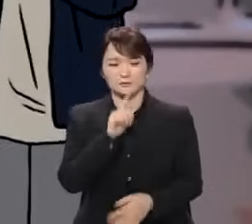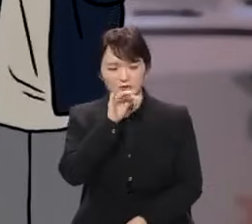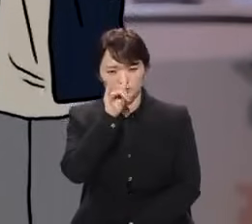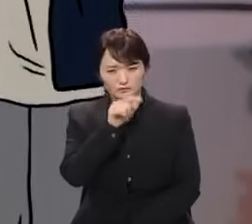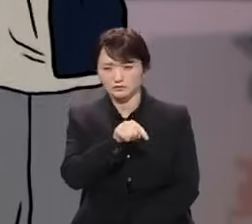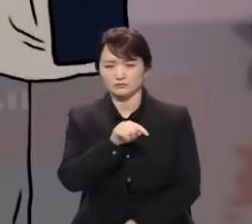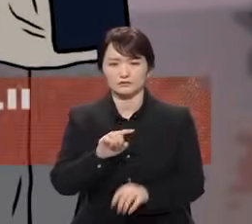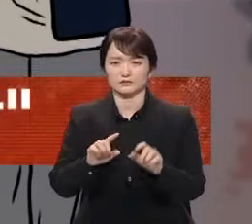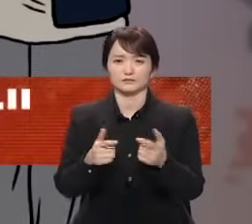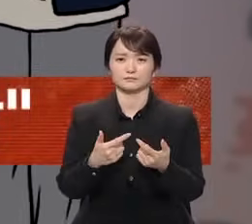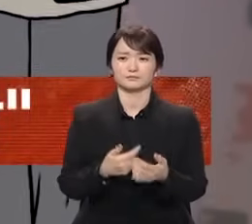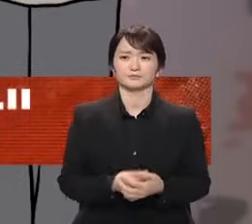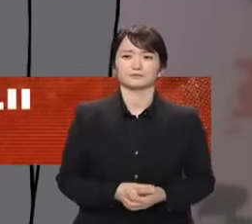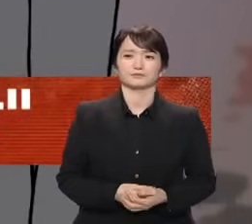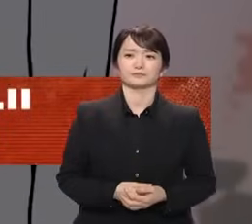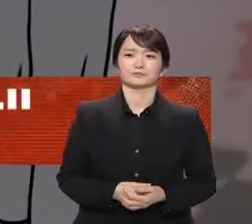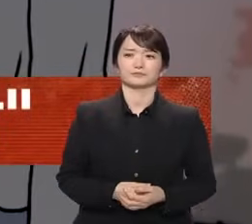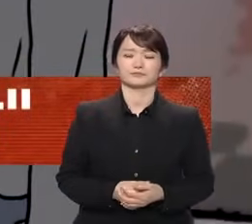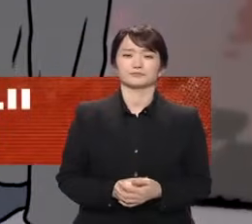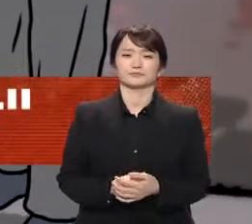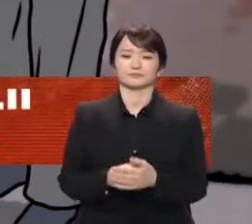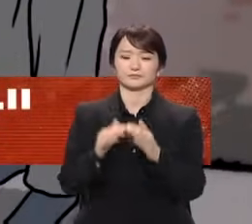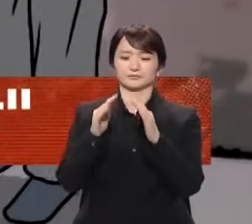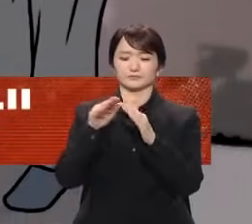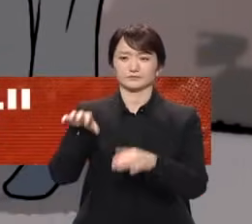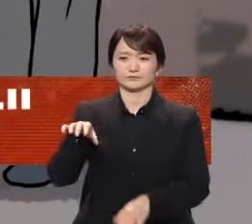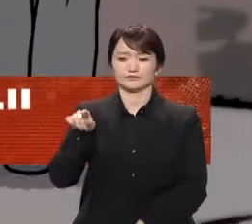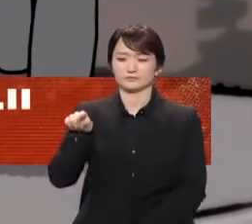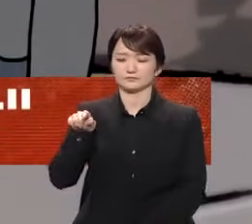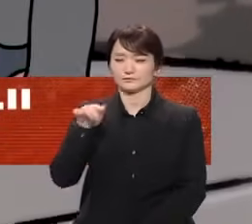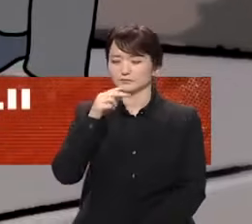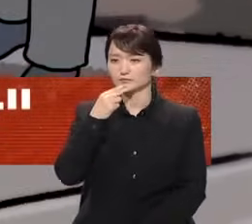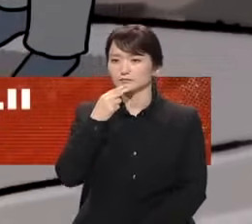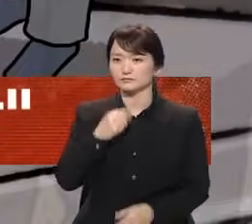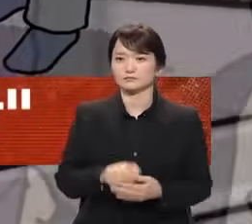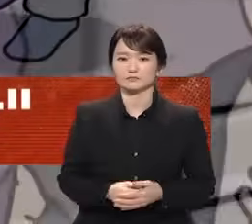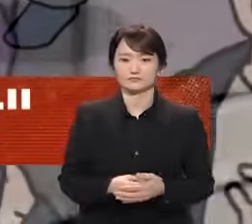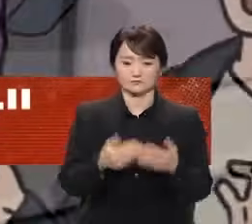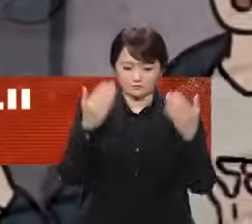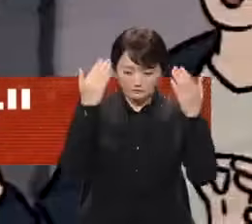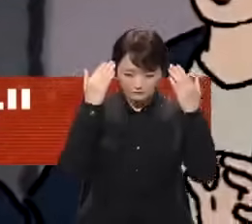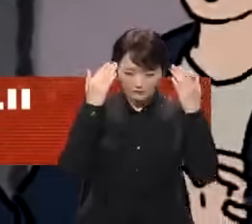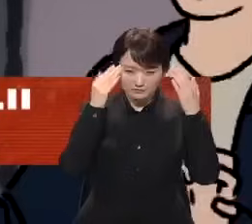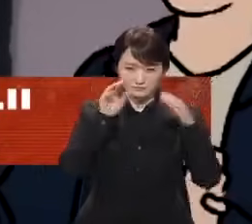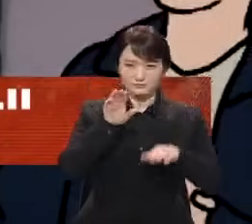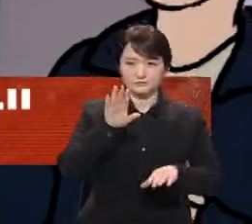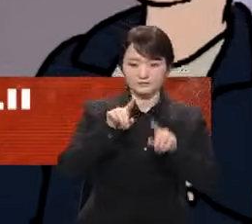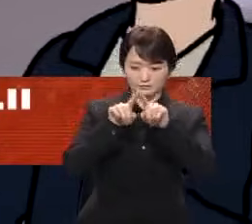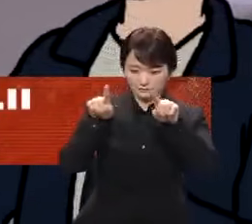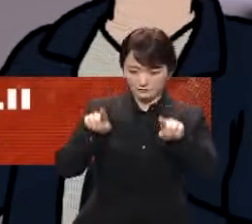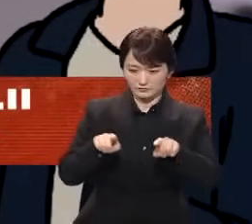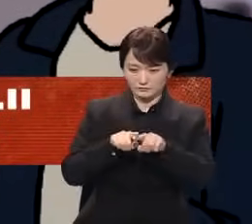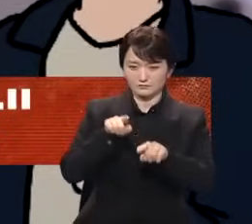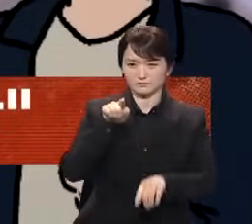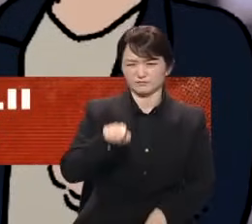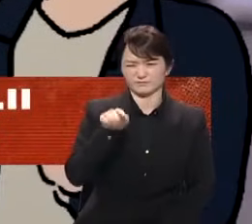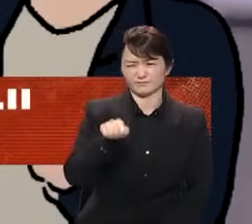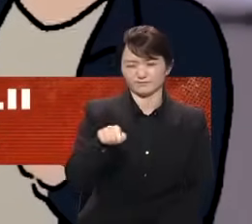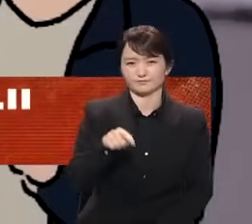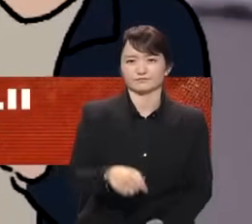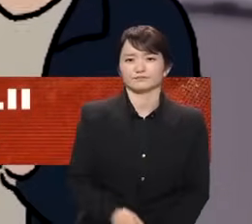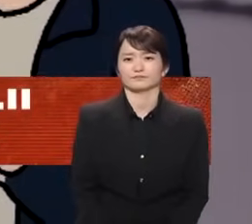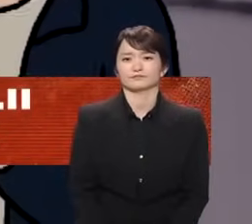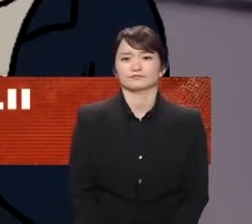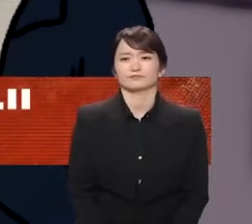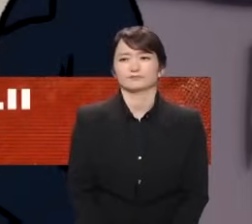다르고 또 집에는 인터폰이 없는데 이 학교 교문에 설치된 인터폰을 또 막 수차례 눌렀다는 거예요.